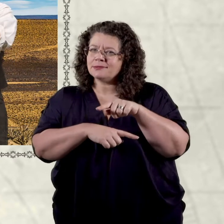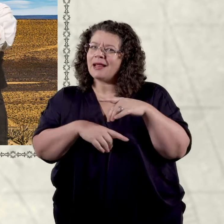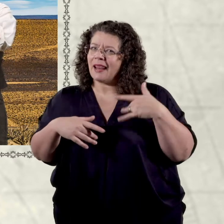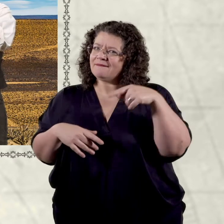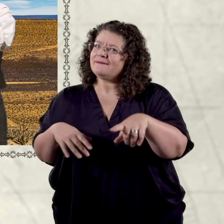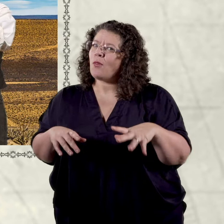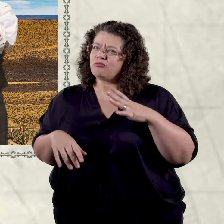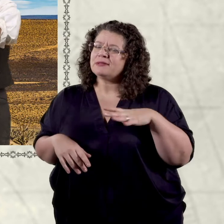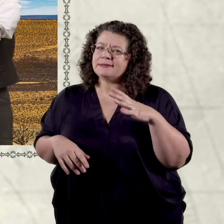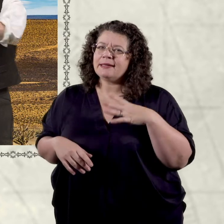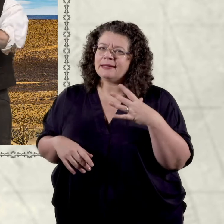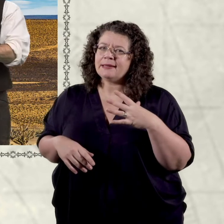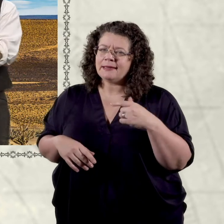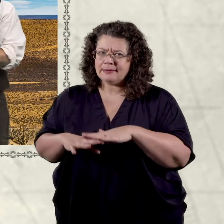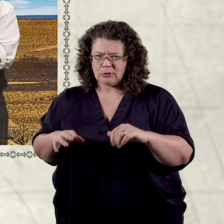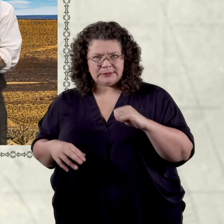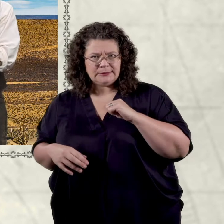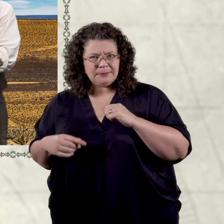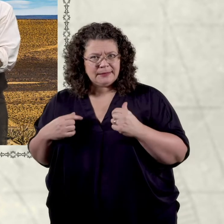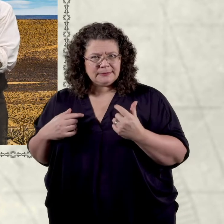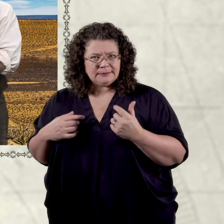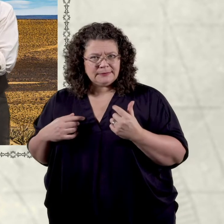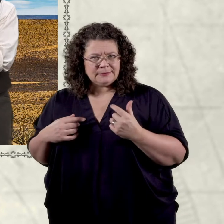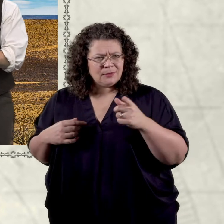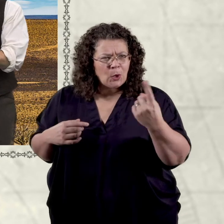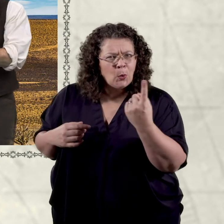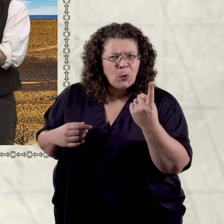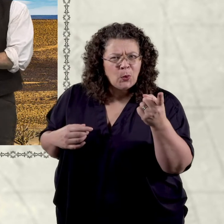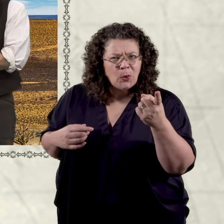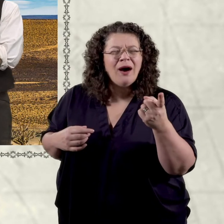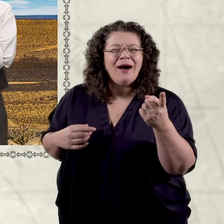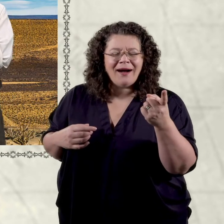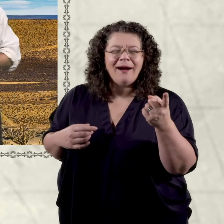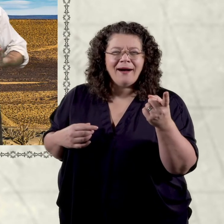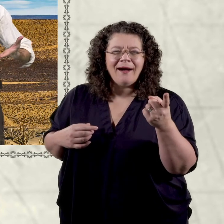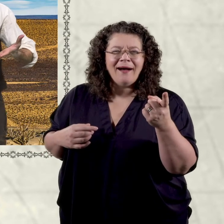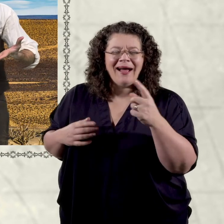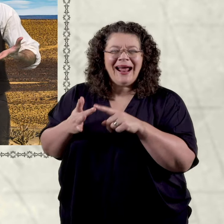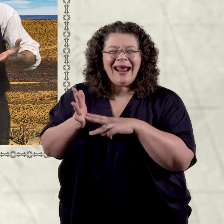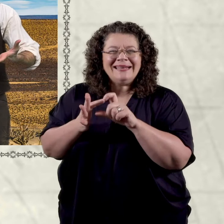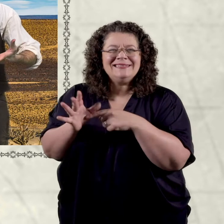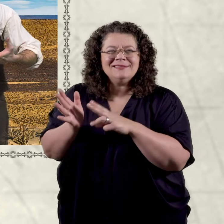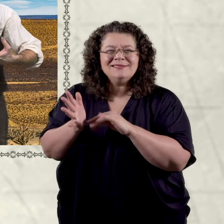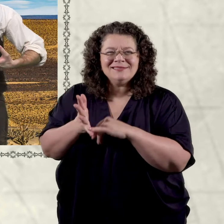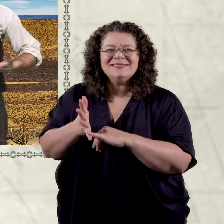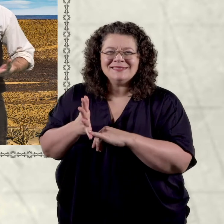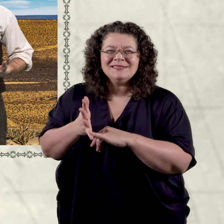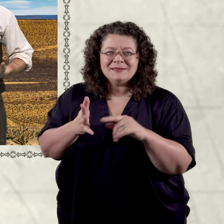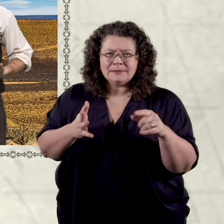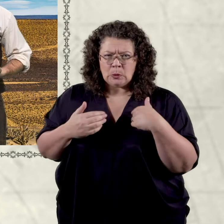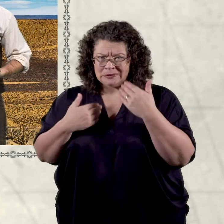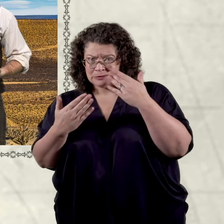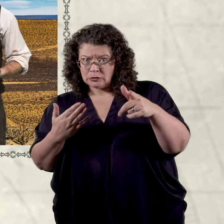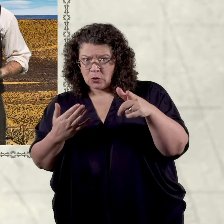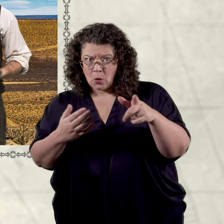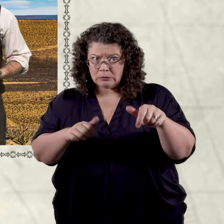Ac oedden ni ddim yn disgwyl hyn, chwaith. Yr Indiaid oedd y bobl yma. Ac yn naturiol, oedden ni ddim yn gwybod